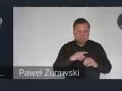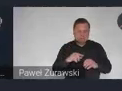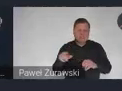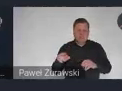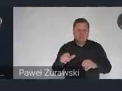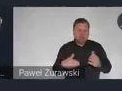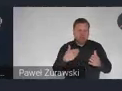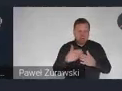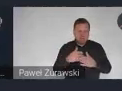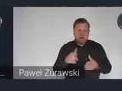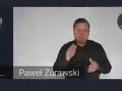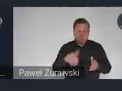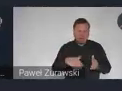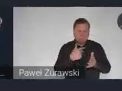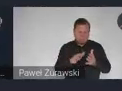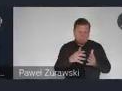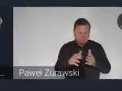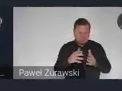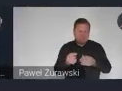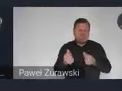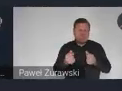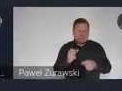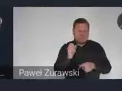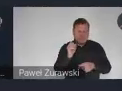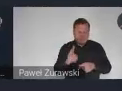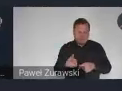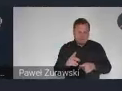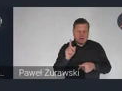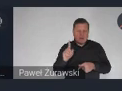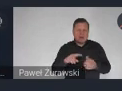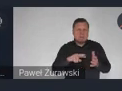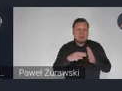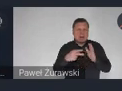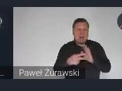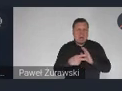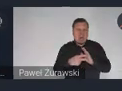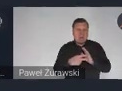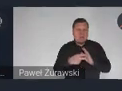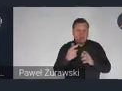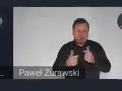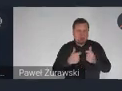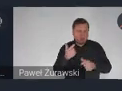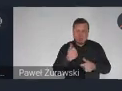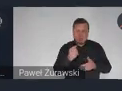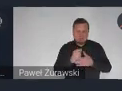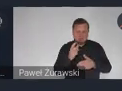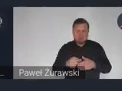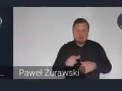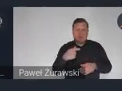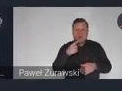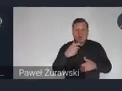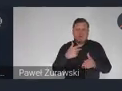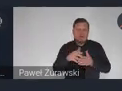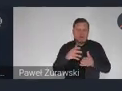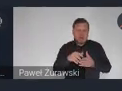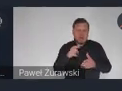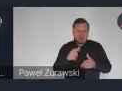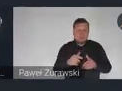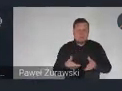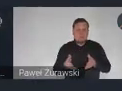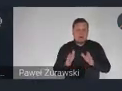majątkowe ale oczywiście nie ma obowiązku ich planowania brak w budżecie tych wydatków majątkowych